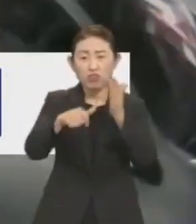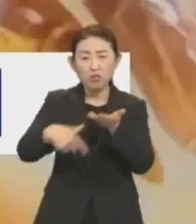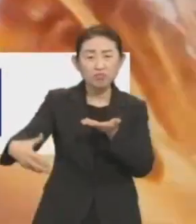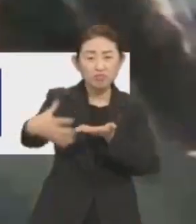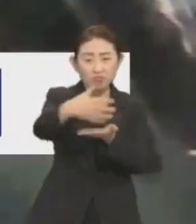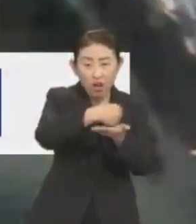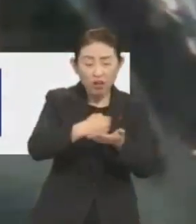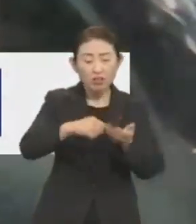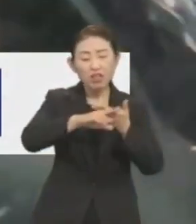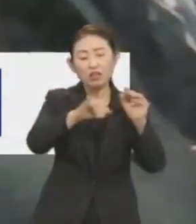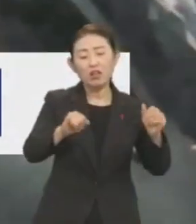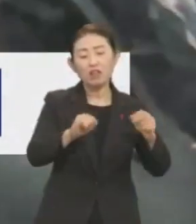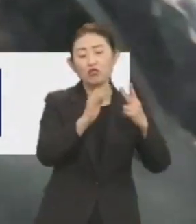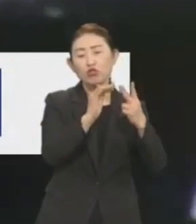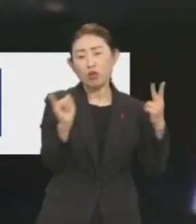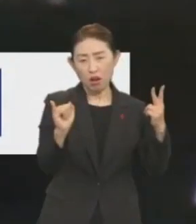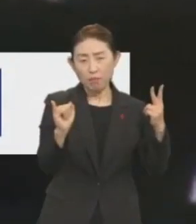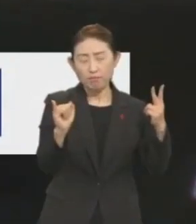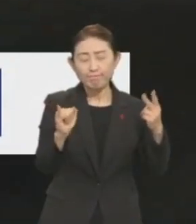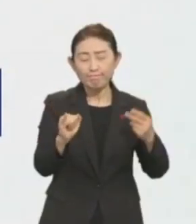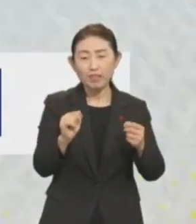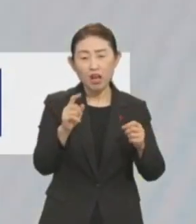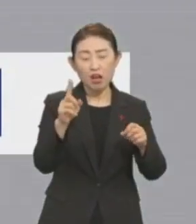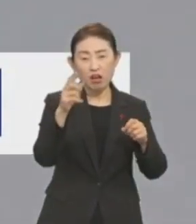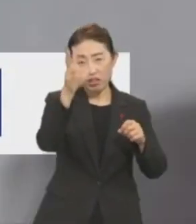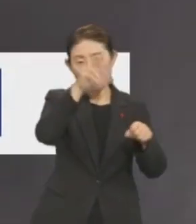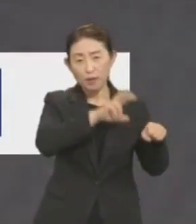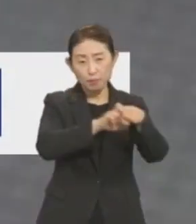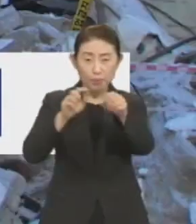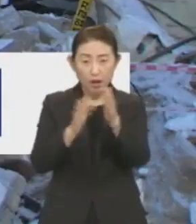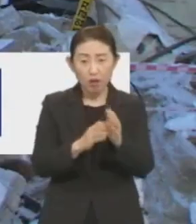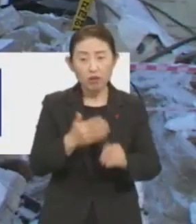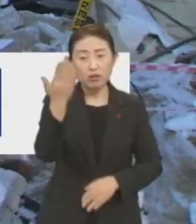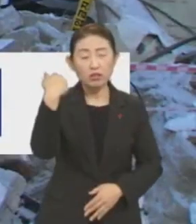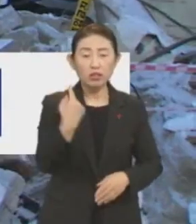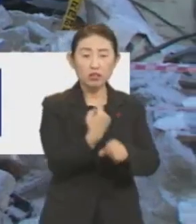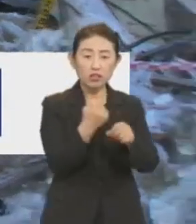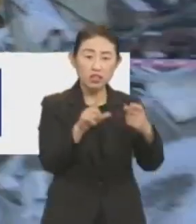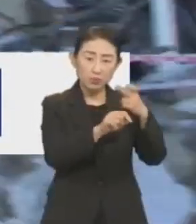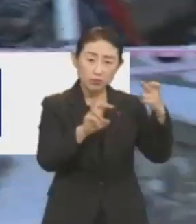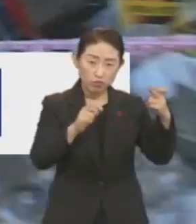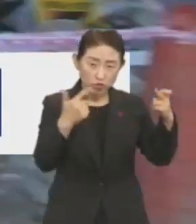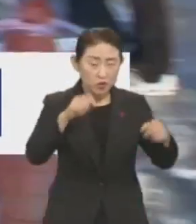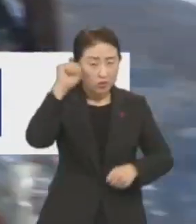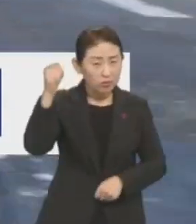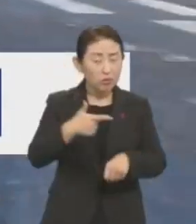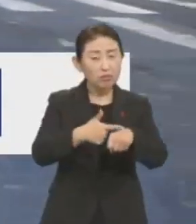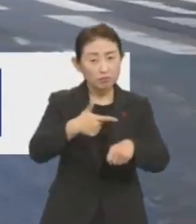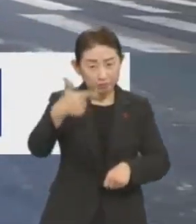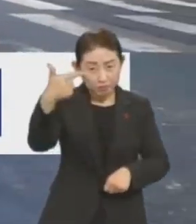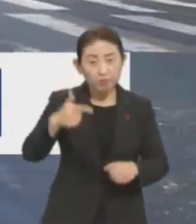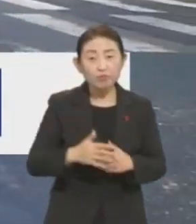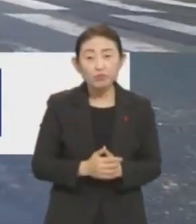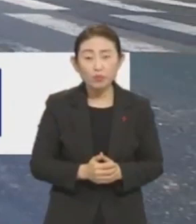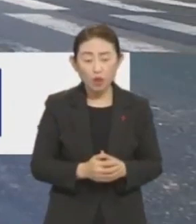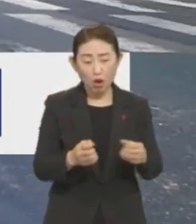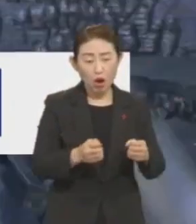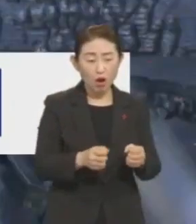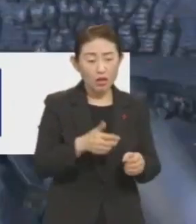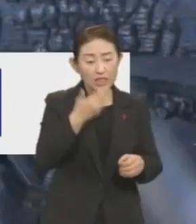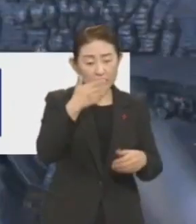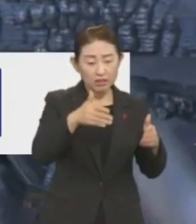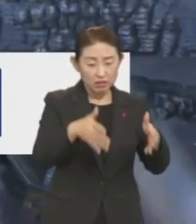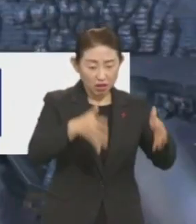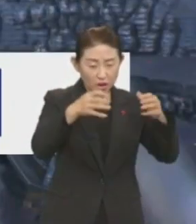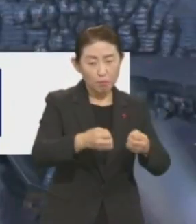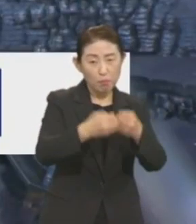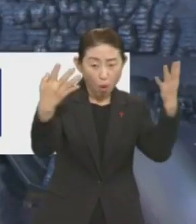외국인 두 명이 경찰에 붙잡혔습니다 대전 대덕 경찰서는 지난해 12월 26일 새벽 6시쯤 폭발 충격으로